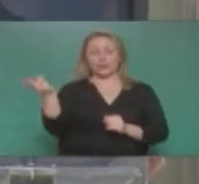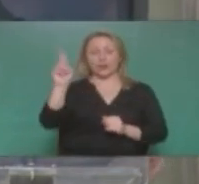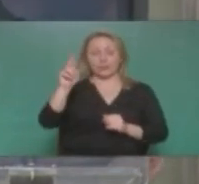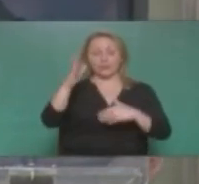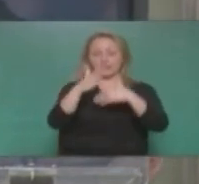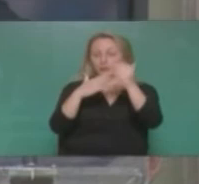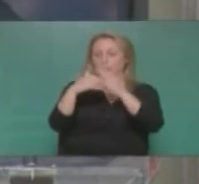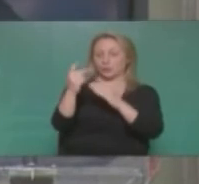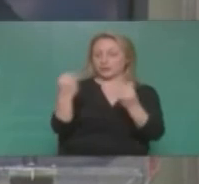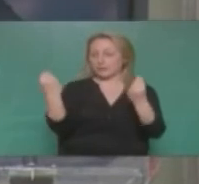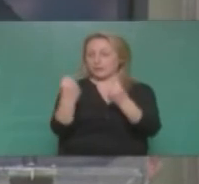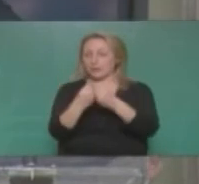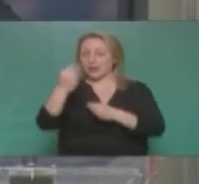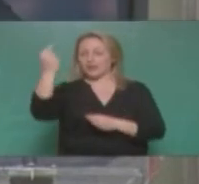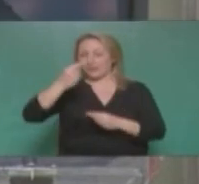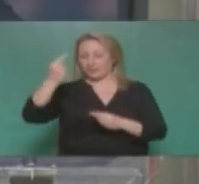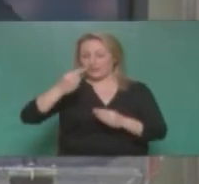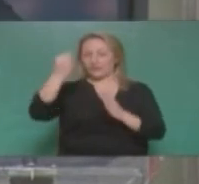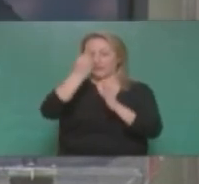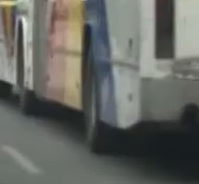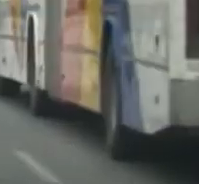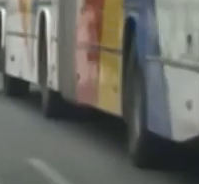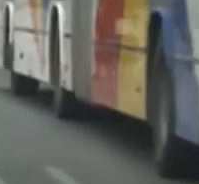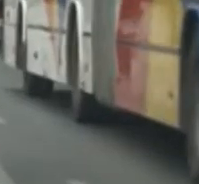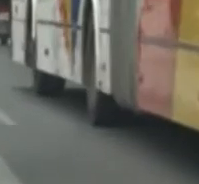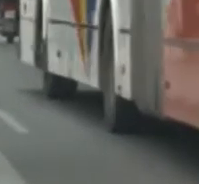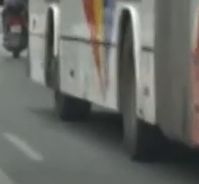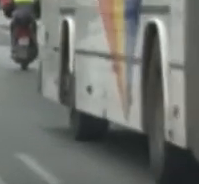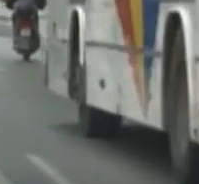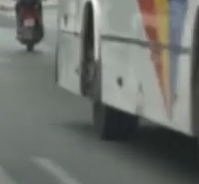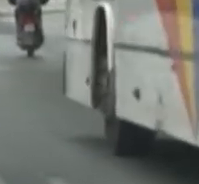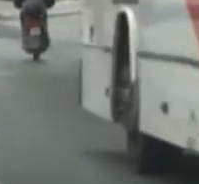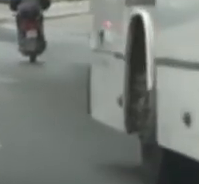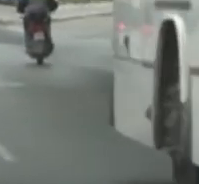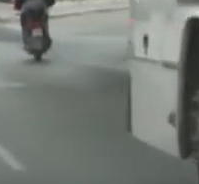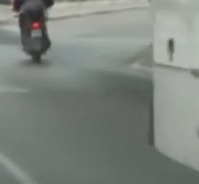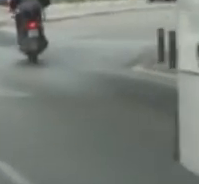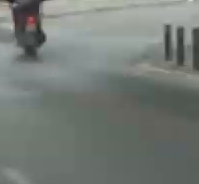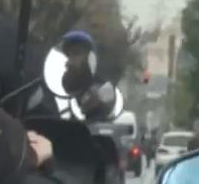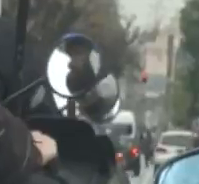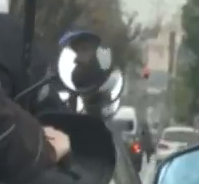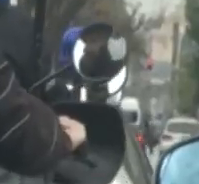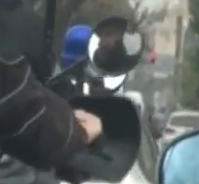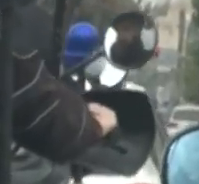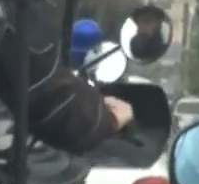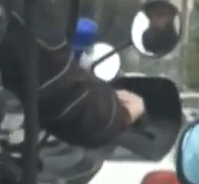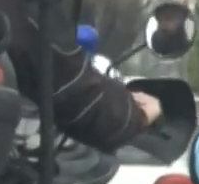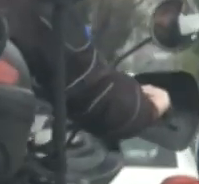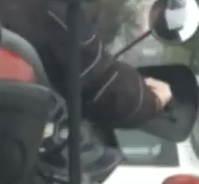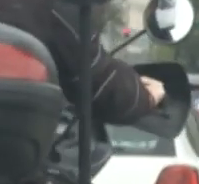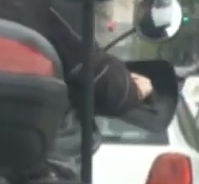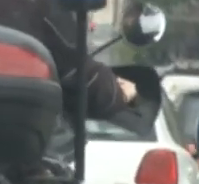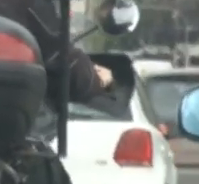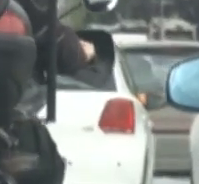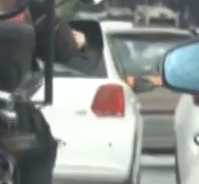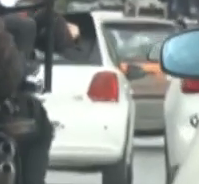περισσότερα προσόντα, τα περισσότερα προσόντα σύμφωνα με την προκήρυξη. Τέλος, για την αντιμετώπιση της παραβατικότητας στη Θεσσαλονίκη, ο